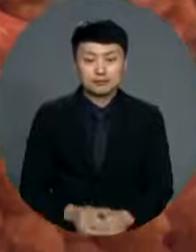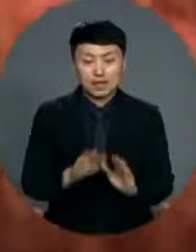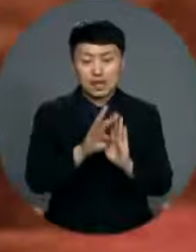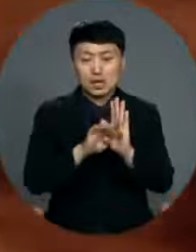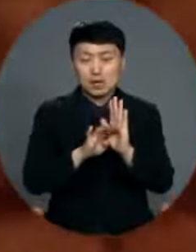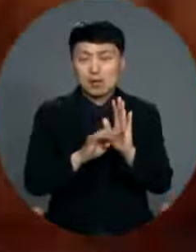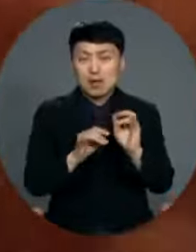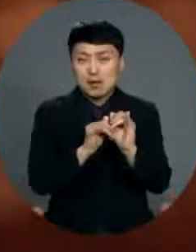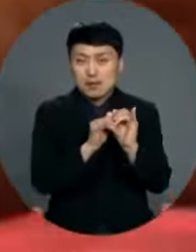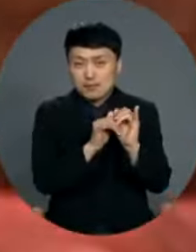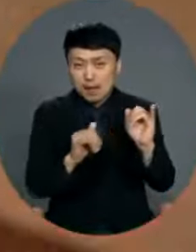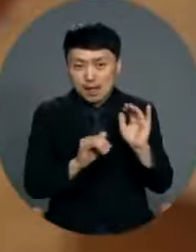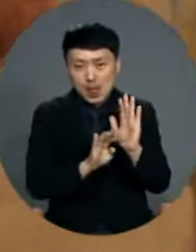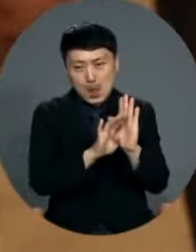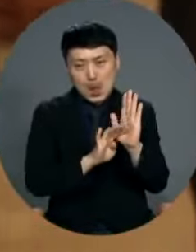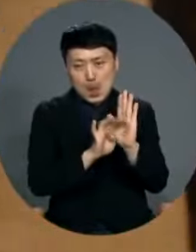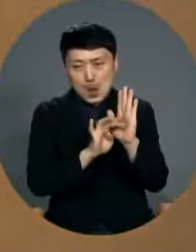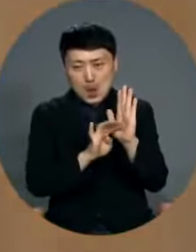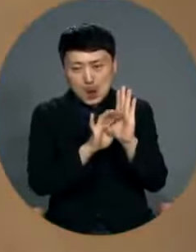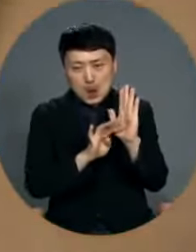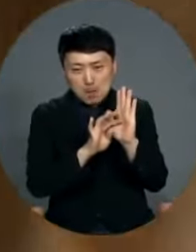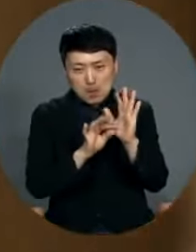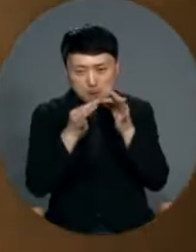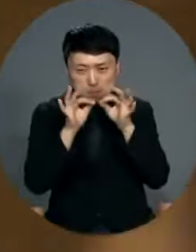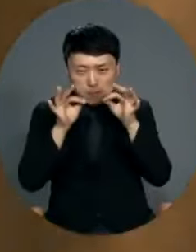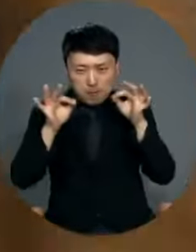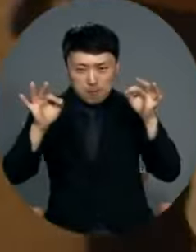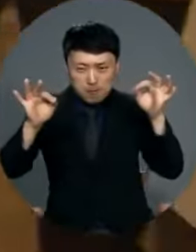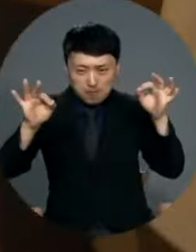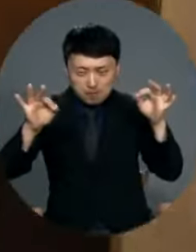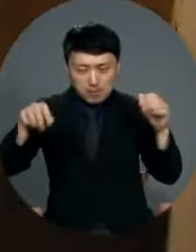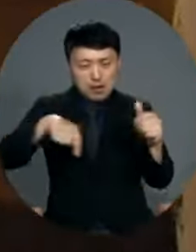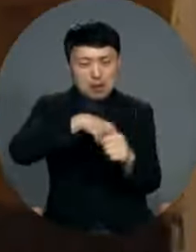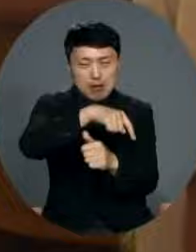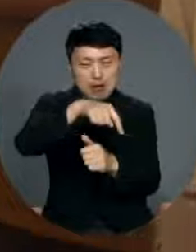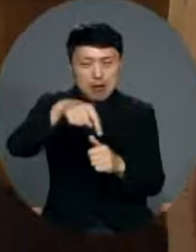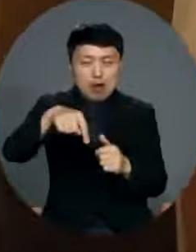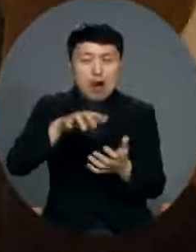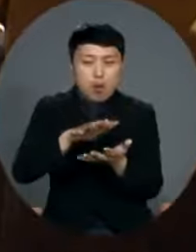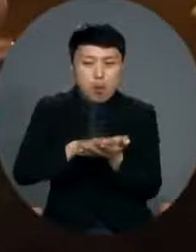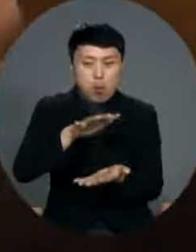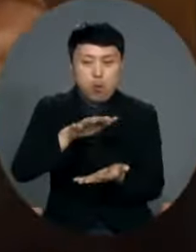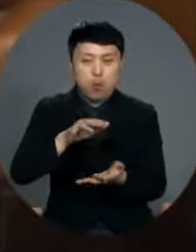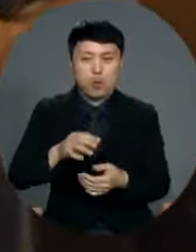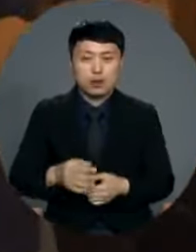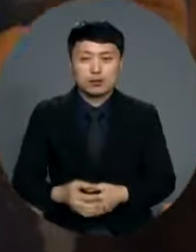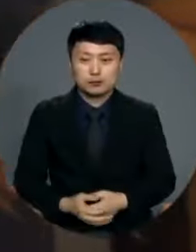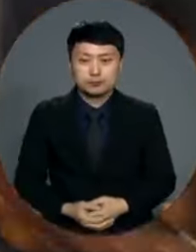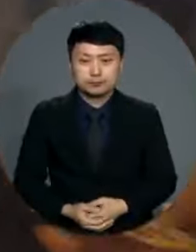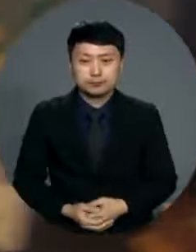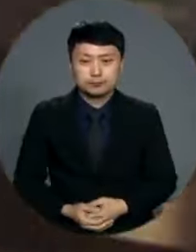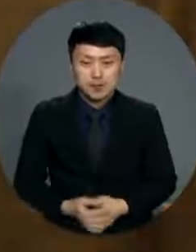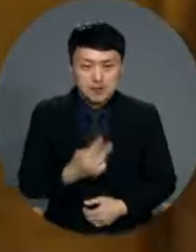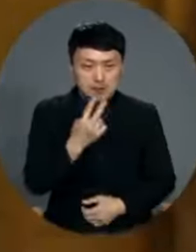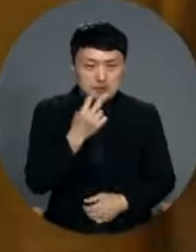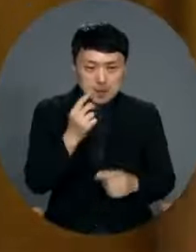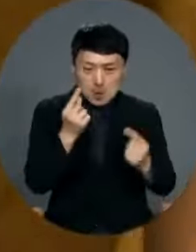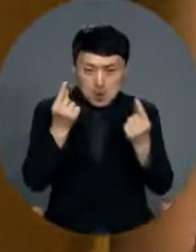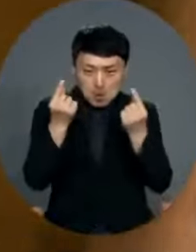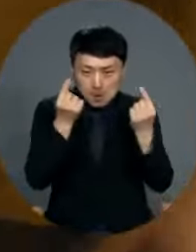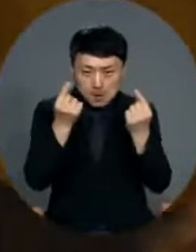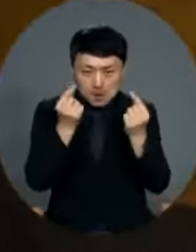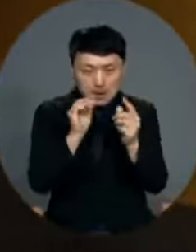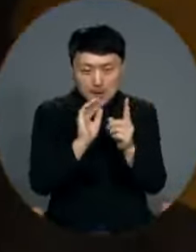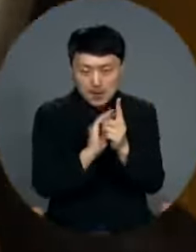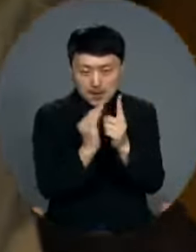경매사의 신명나는 추임새가 경매장 분위기를 단숨에 끌어올립니다. 매서운 눈초리로 마늘을